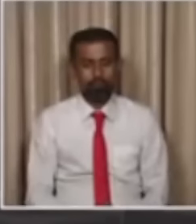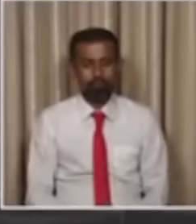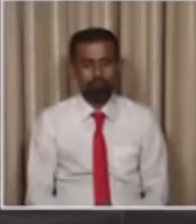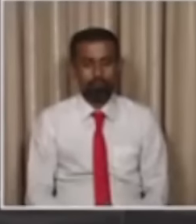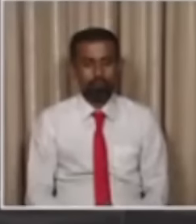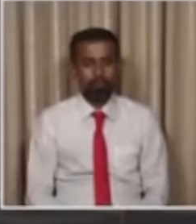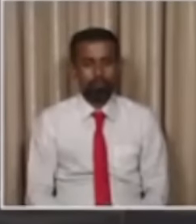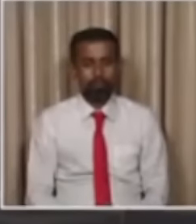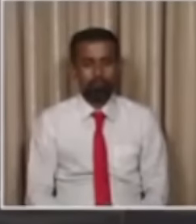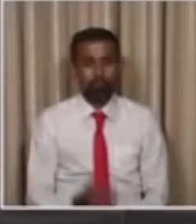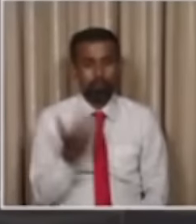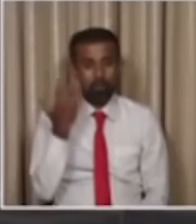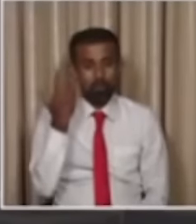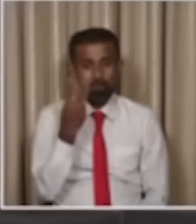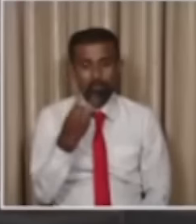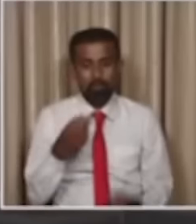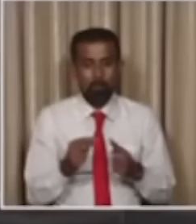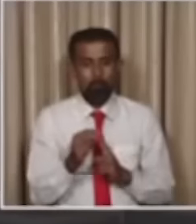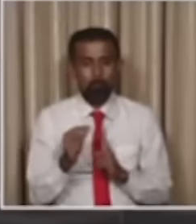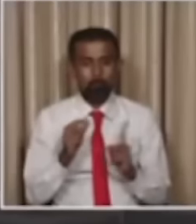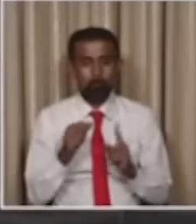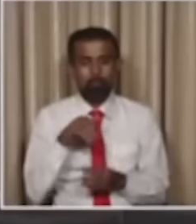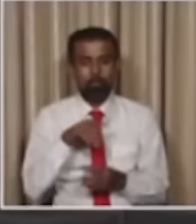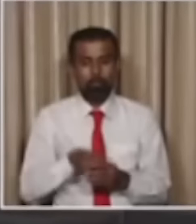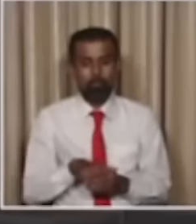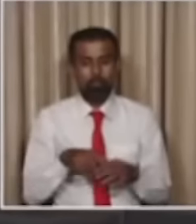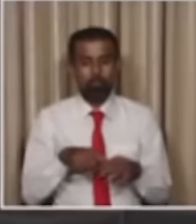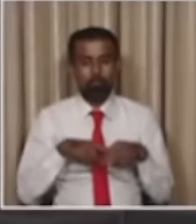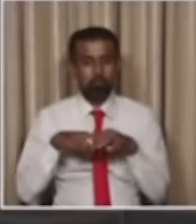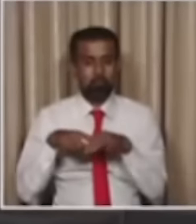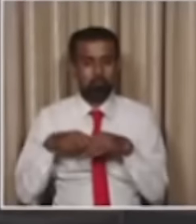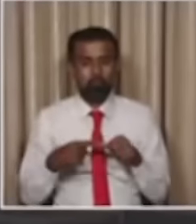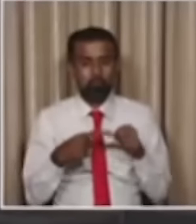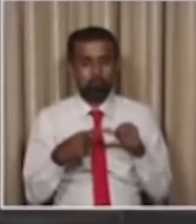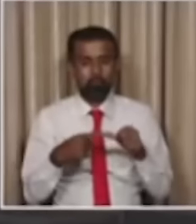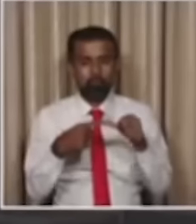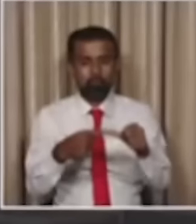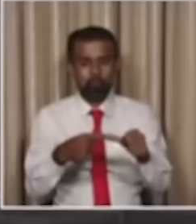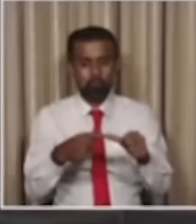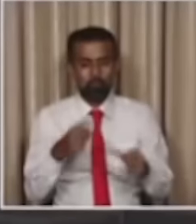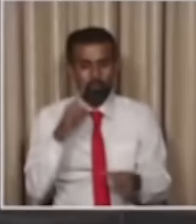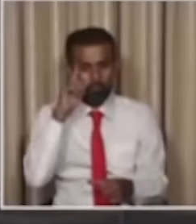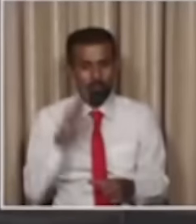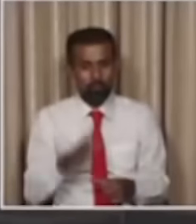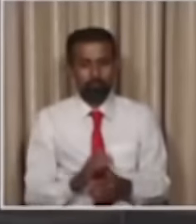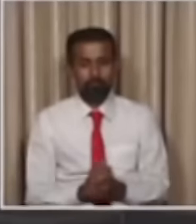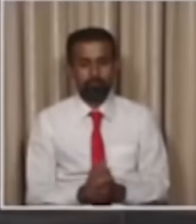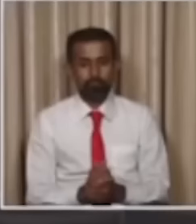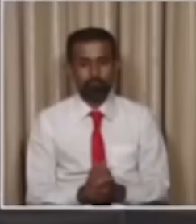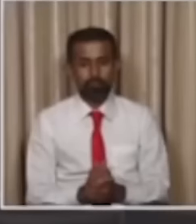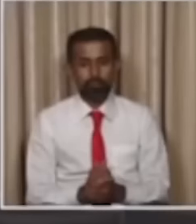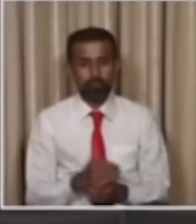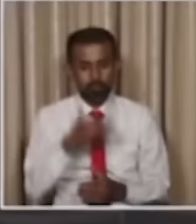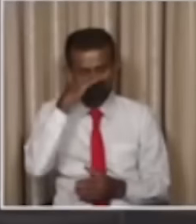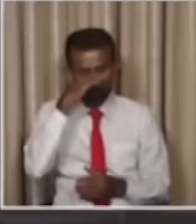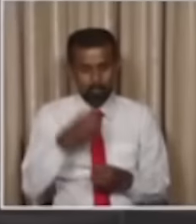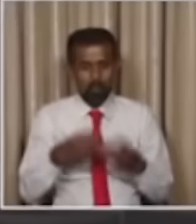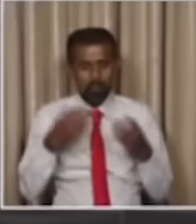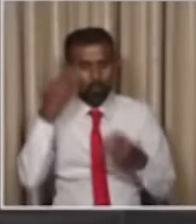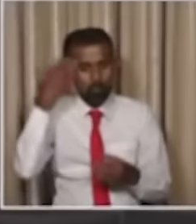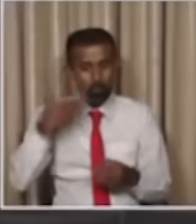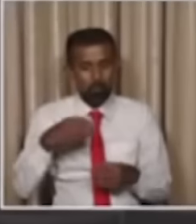එතකොට මේ දින තුනේදී මේ පාර්ලිමේන්තු සභාව තුළ මතු කරපු ප්‍රශ්න වලට පිළිතුරු ලබා දෙන්න මම බලාපොරොත්තු වෙනවා. ප්‍රාස්කු ප්‍රහාරයේ මියගිය